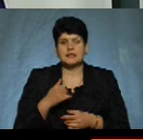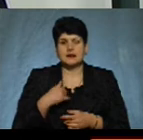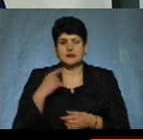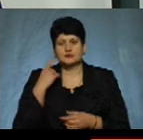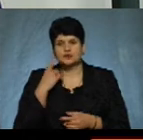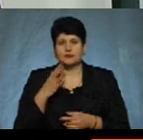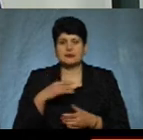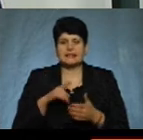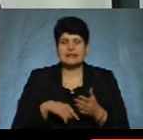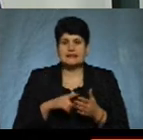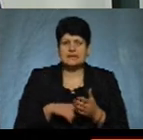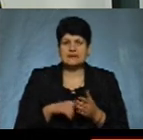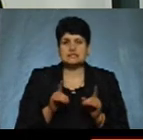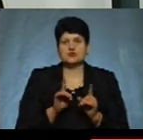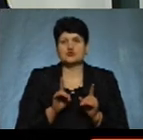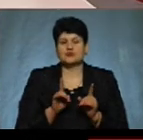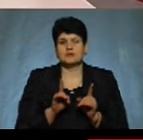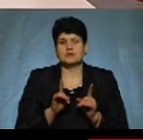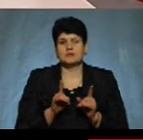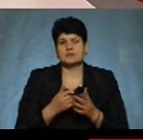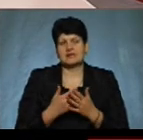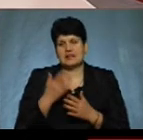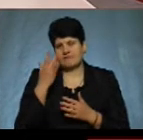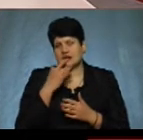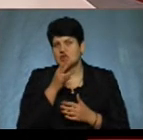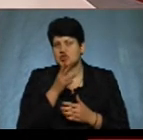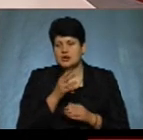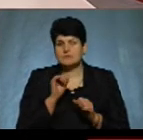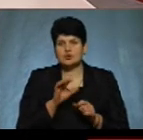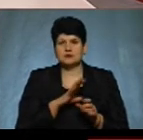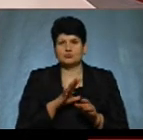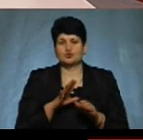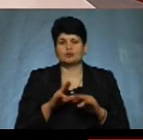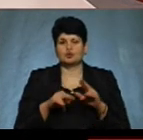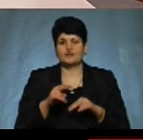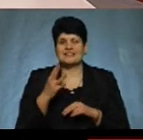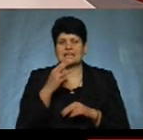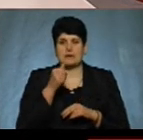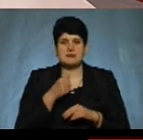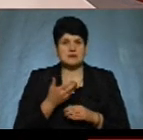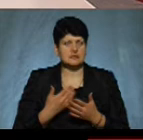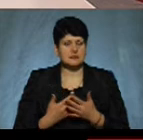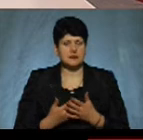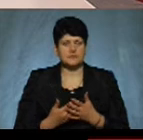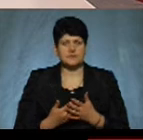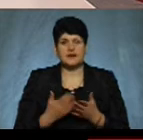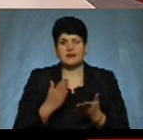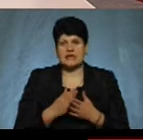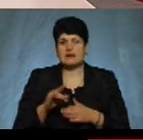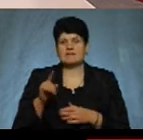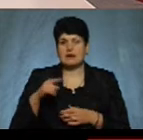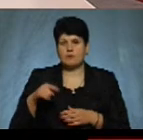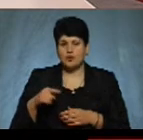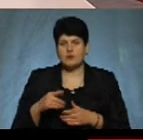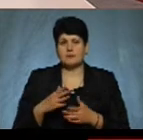ми надіялися, якщо б, наприклад, літні часи, то його можна було б будувати за 3 місяці навіть. Але є вимоги, десь